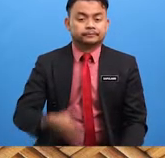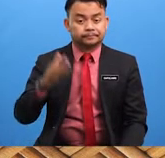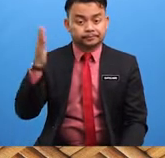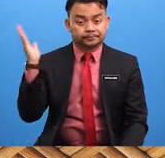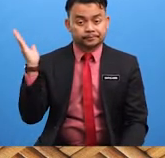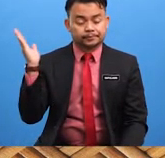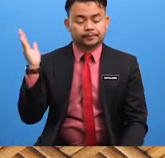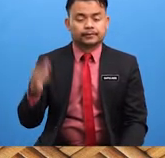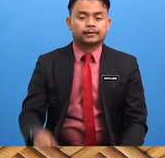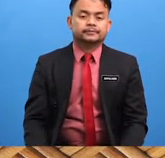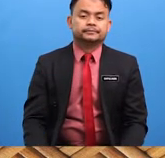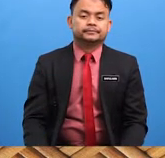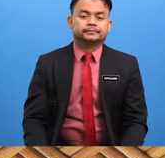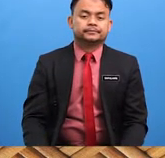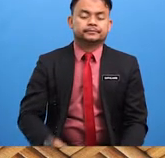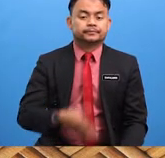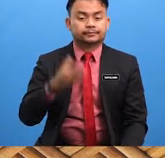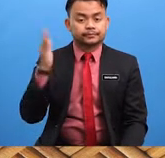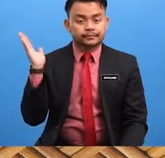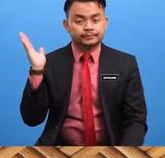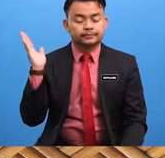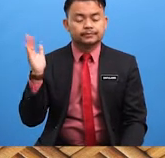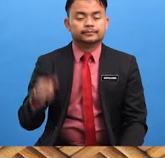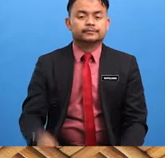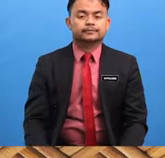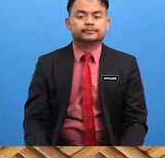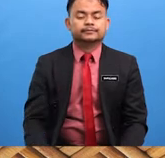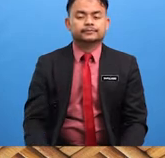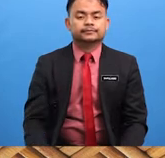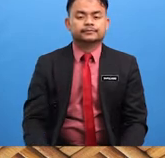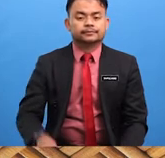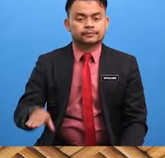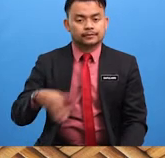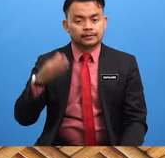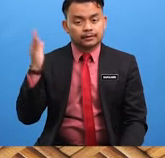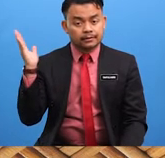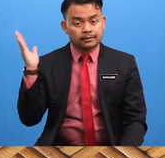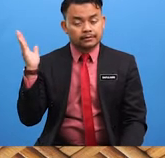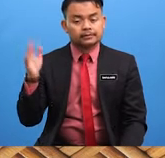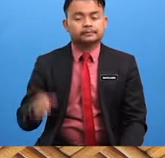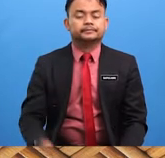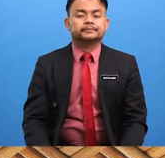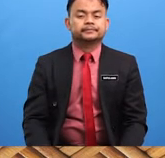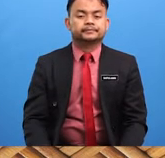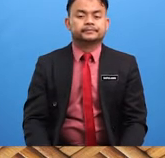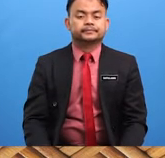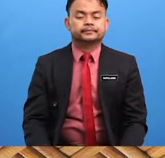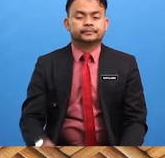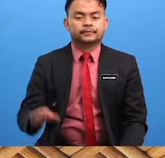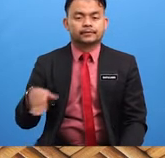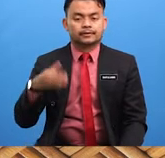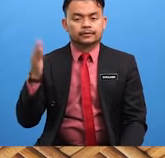belut, kelarai siku keluang, kelarai tapak anjing, kelarai madu